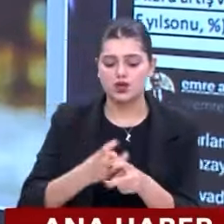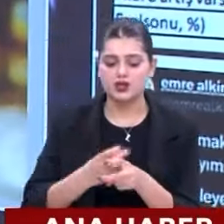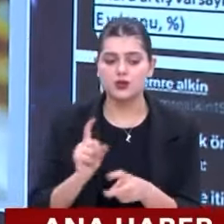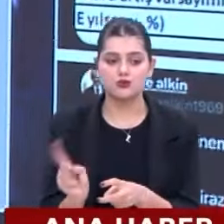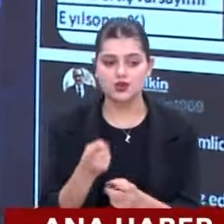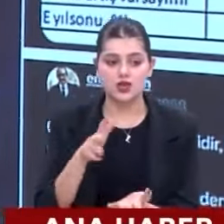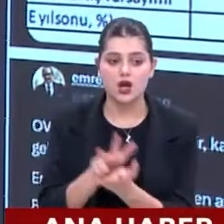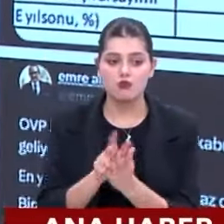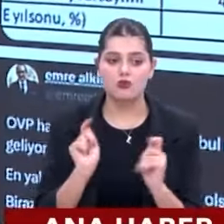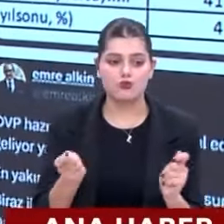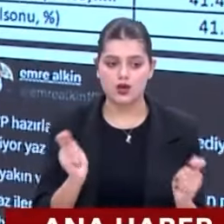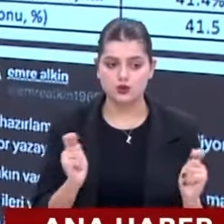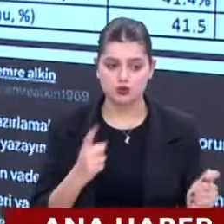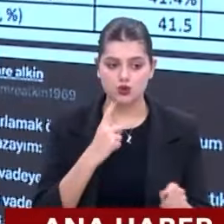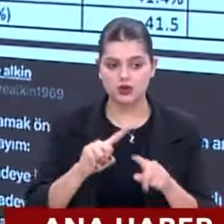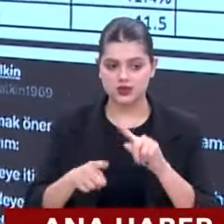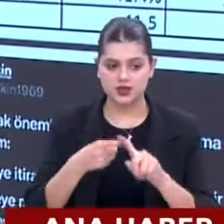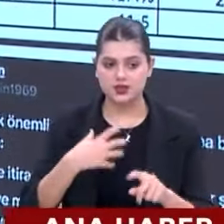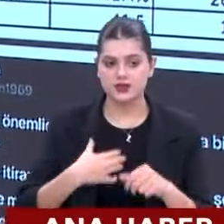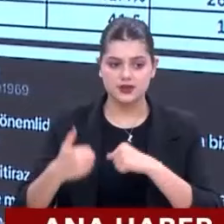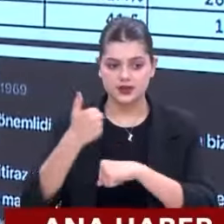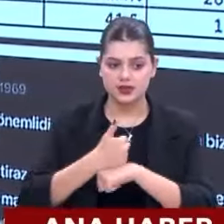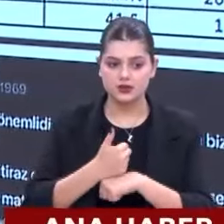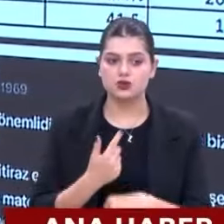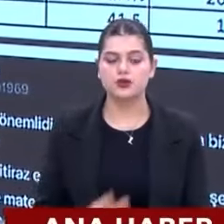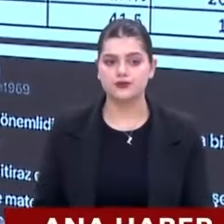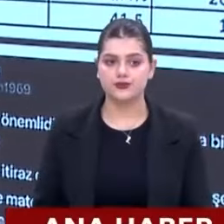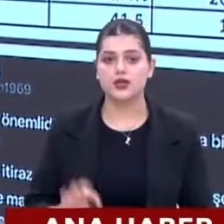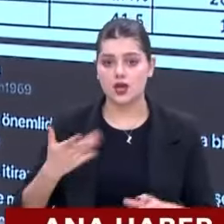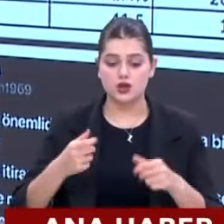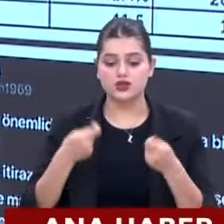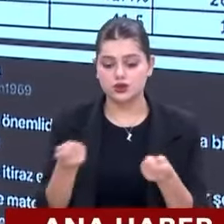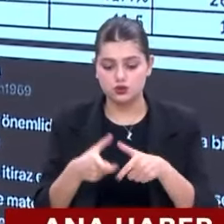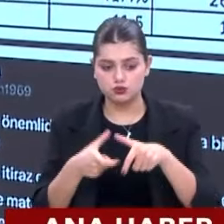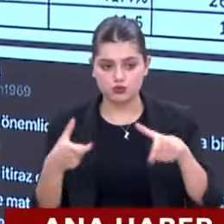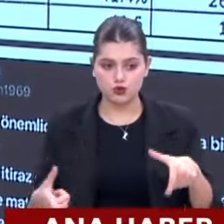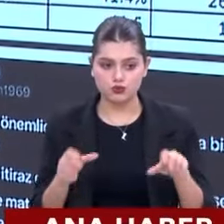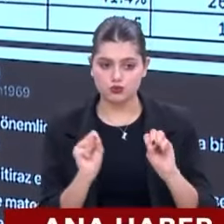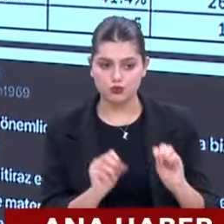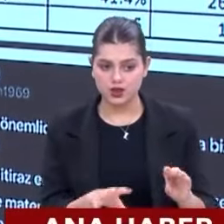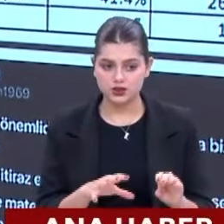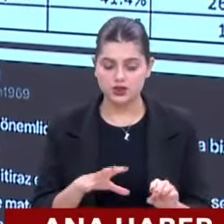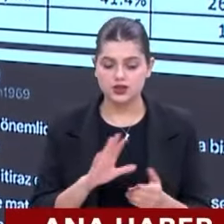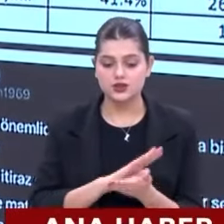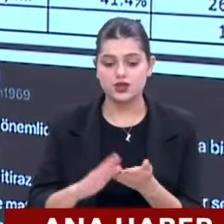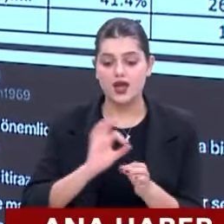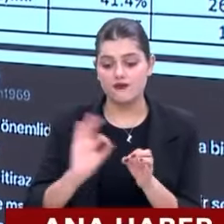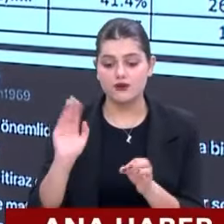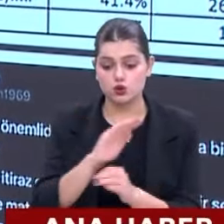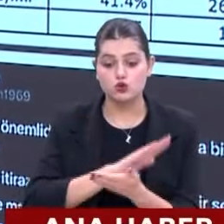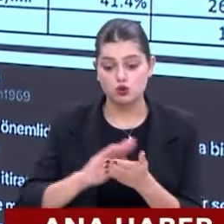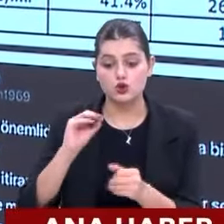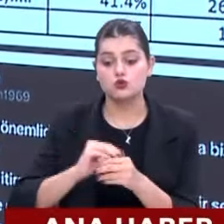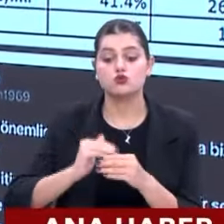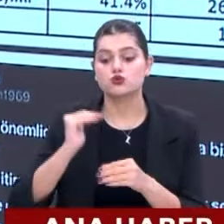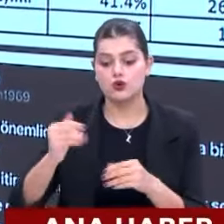şeyi kabullenmesi gerekir siyasi iktidarların. O da şu: ya büyümeden taviz verecek, enflasyonu dizginleyecek, rayına oturtacak